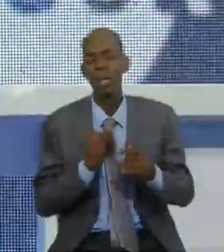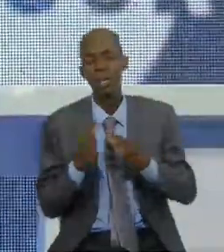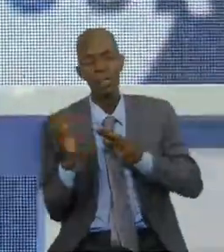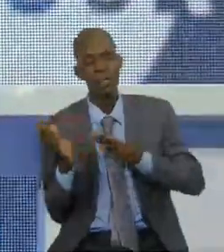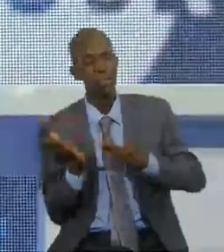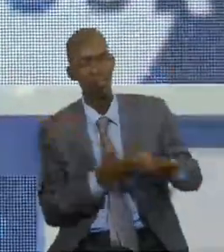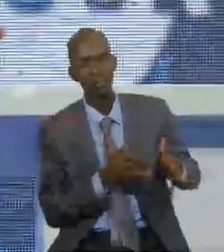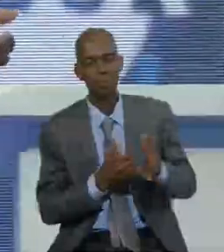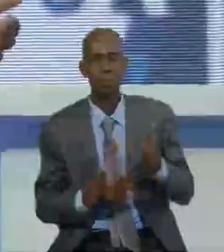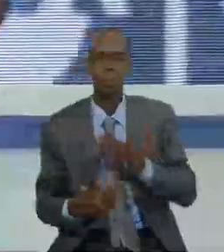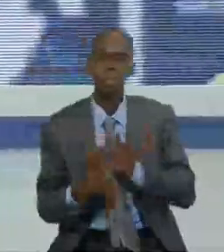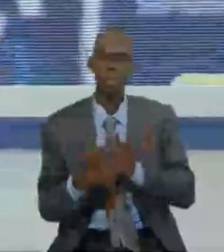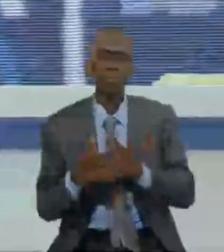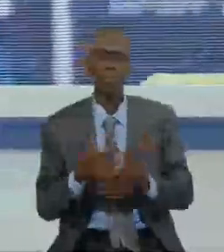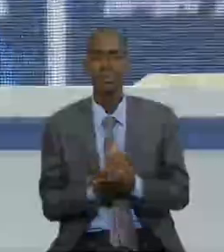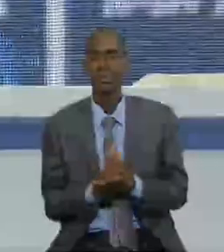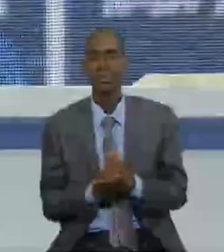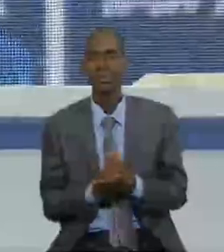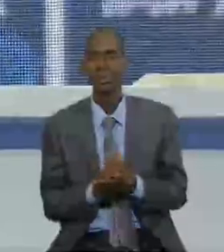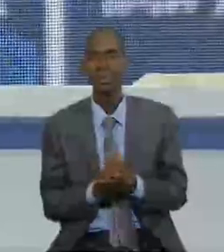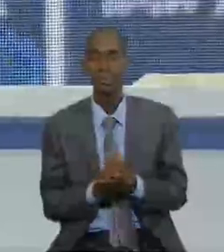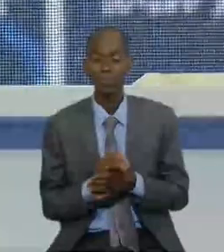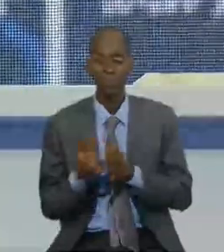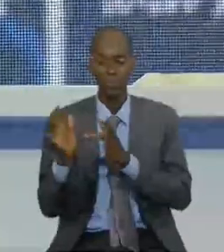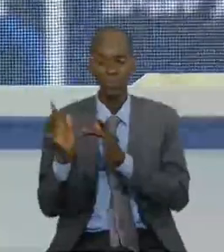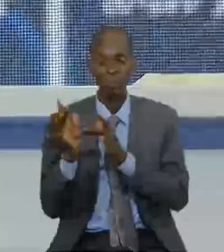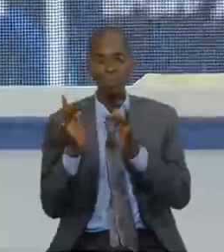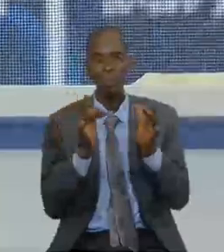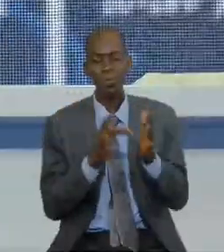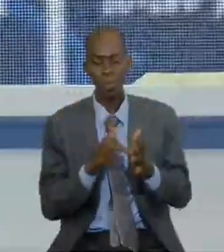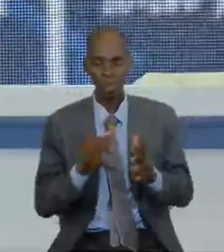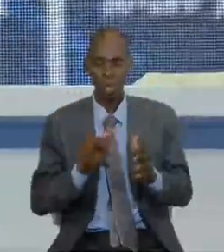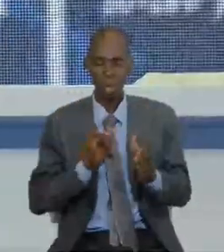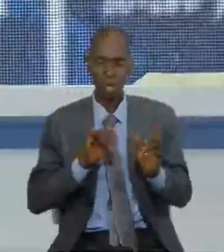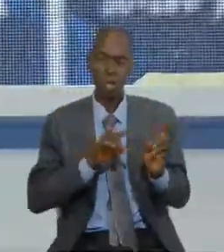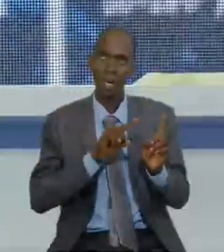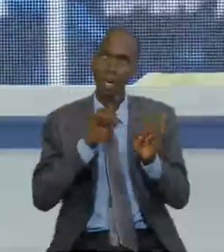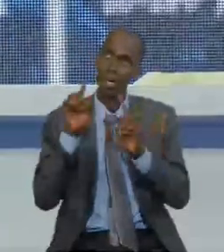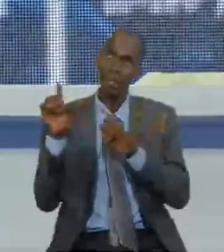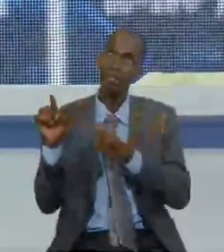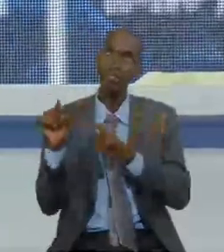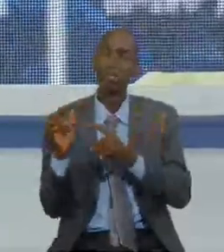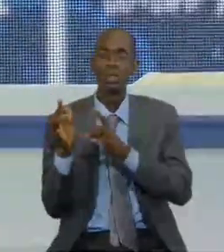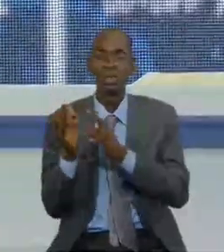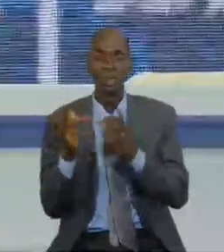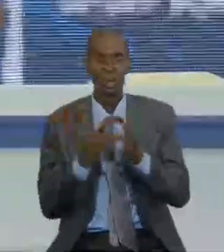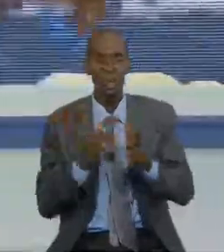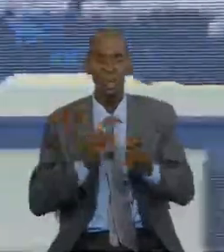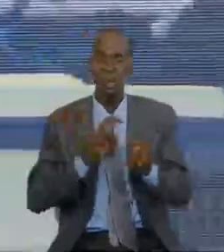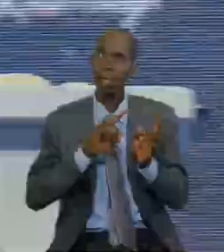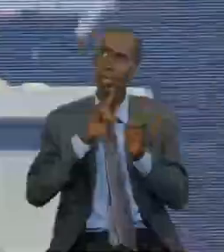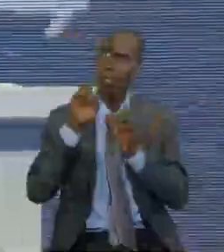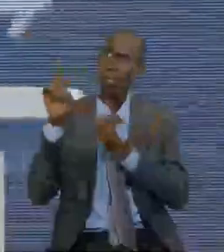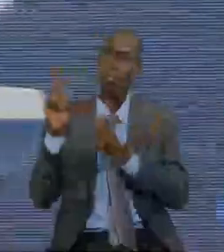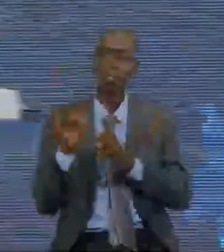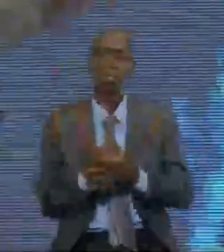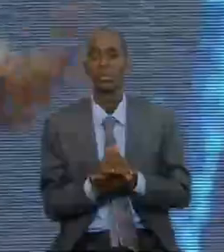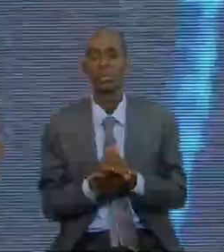je laisse la confusion derrière Jésus je viens Jésus je